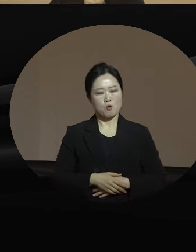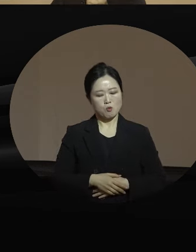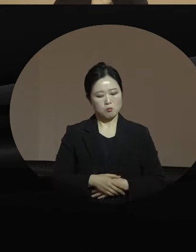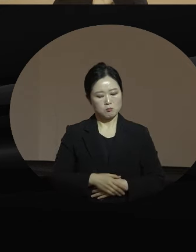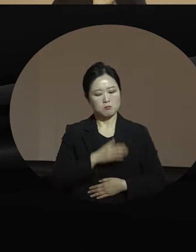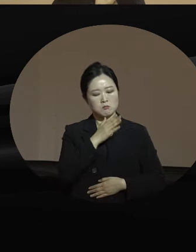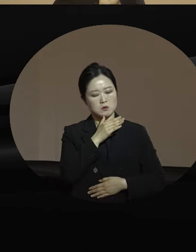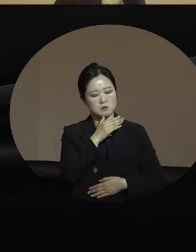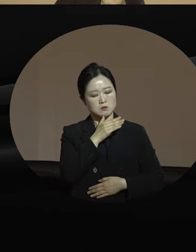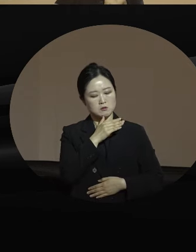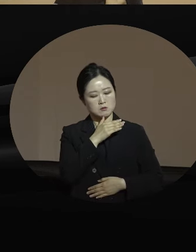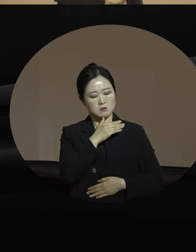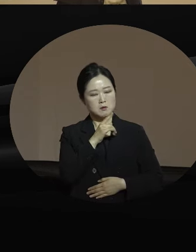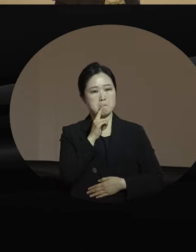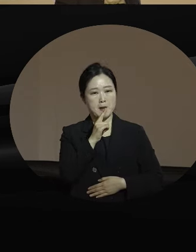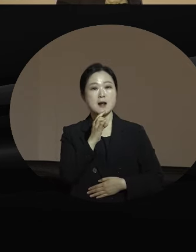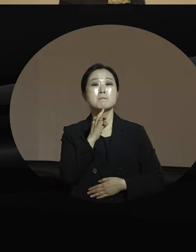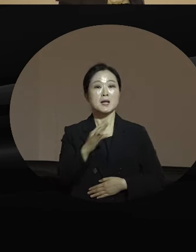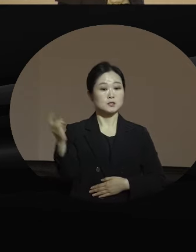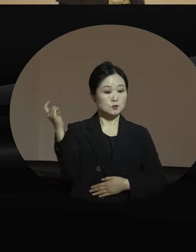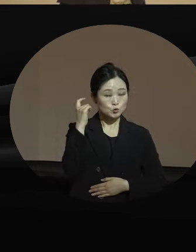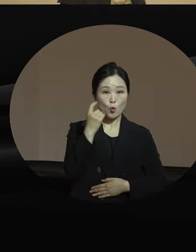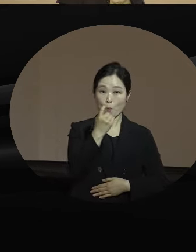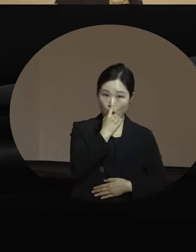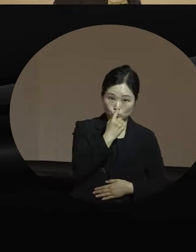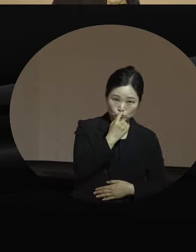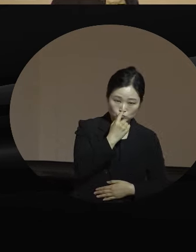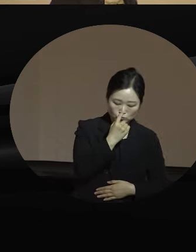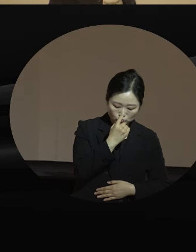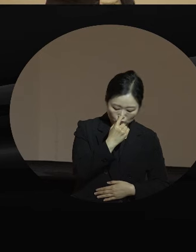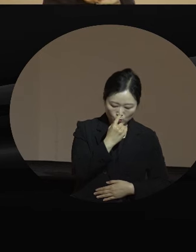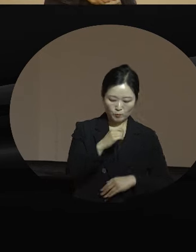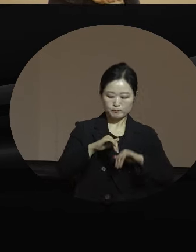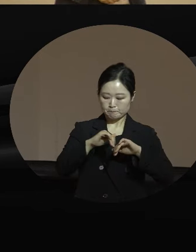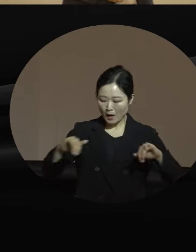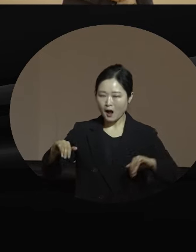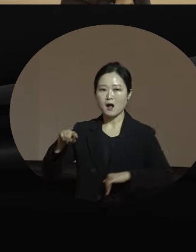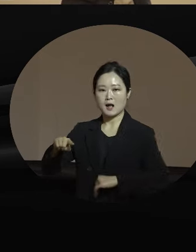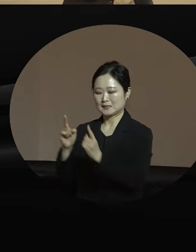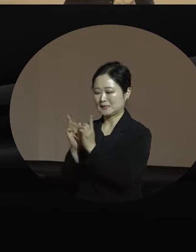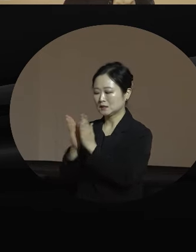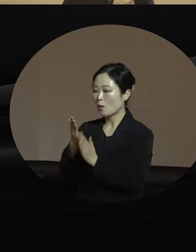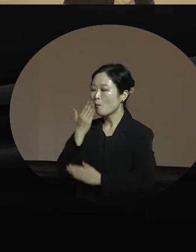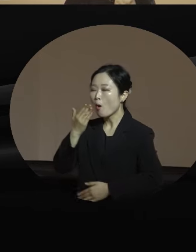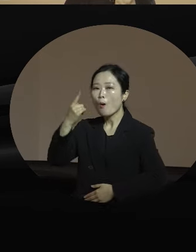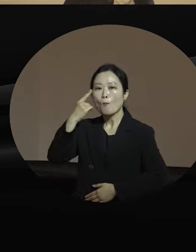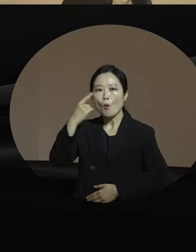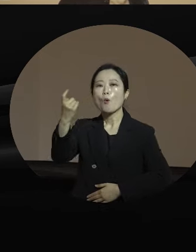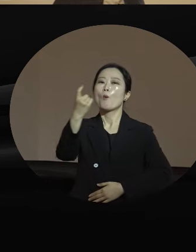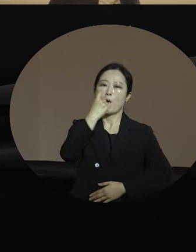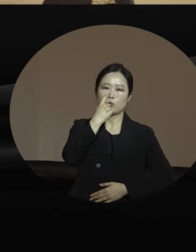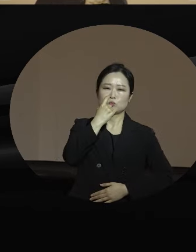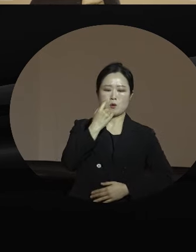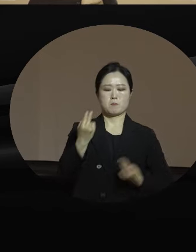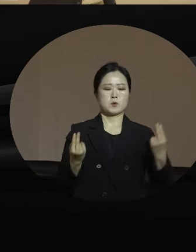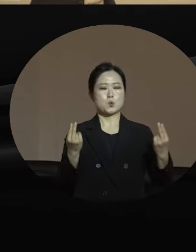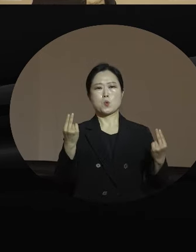거예요. 그렇지만 나중엔 또 먹어요, 돌을. 진짜 학습은 놀람이 있어야 돼요. 놀라는 건 활동을 하고 예측을 해야지만